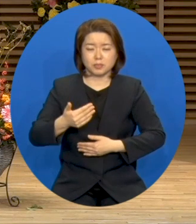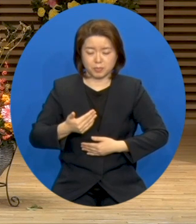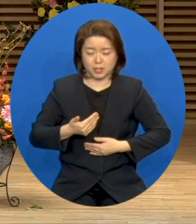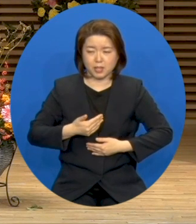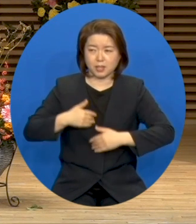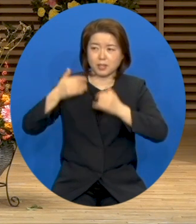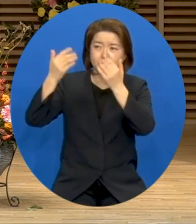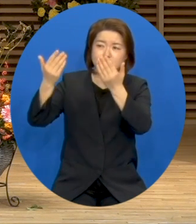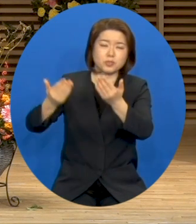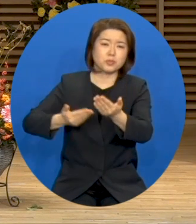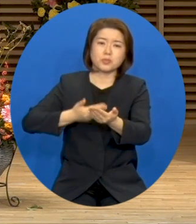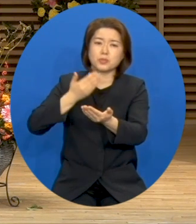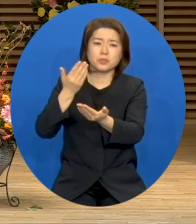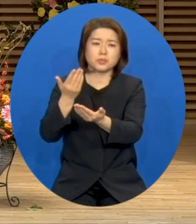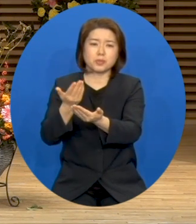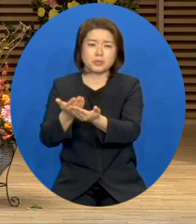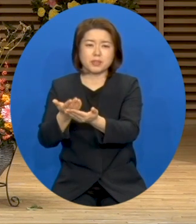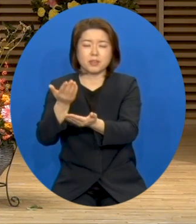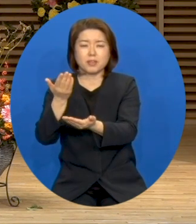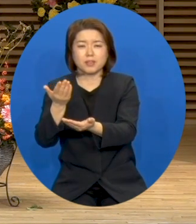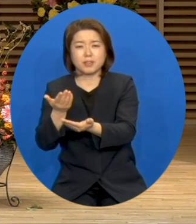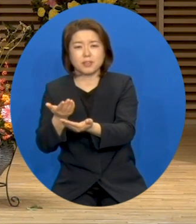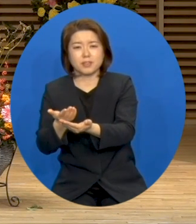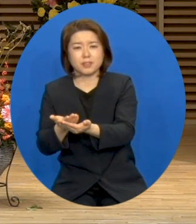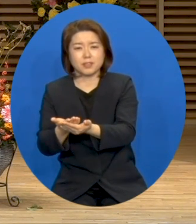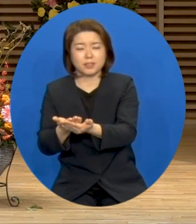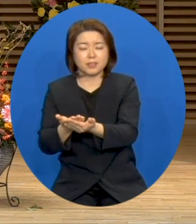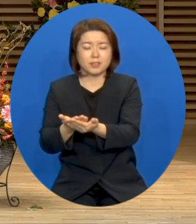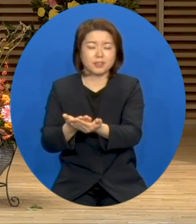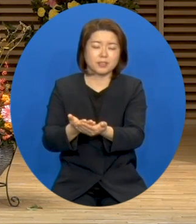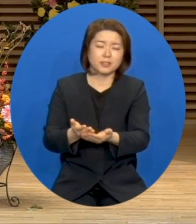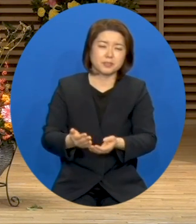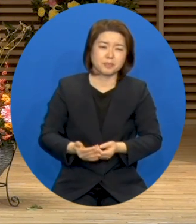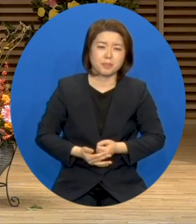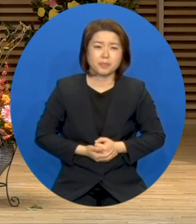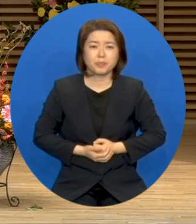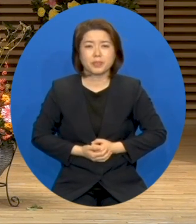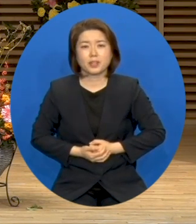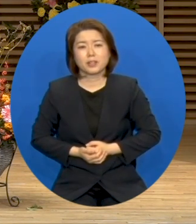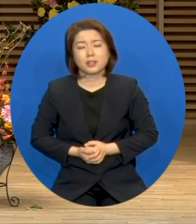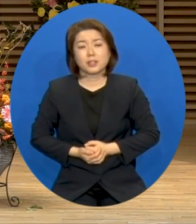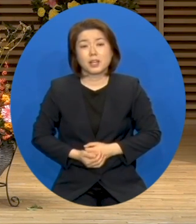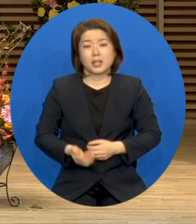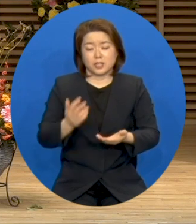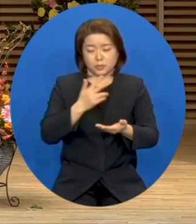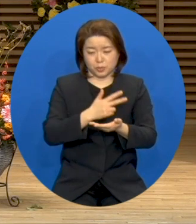주님만 내게 주소서. 주님만 내게 주소서.